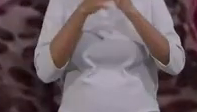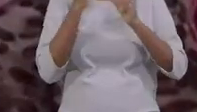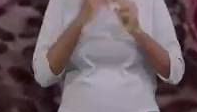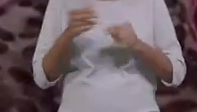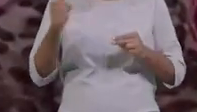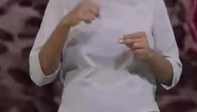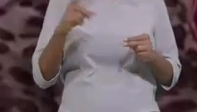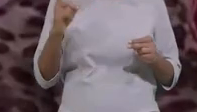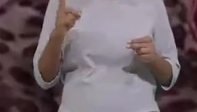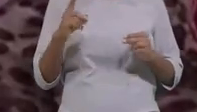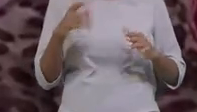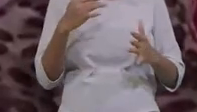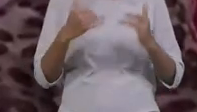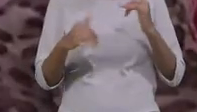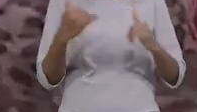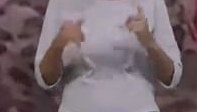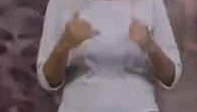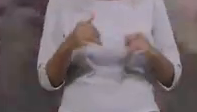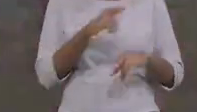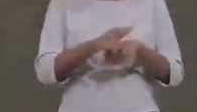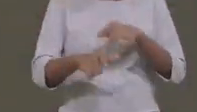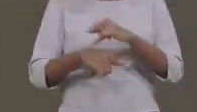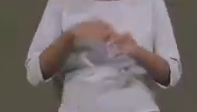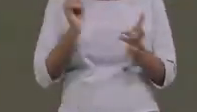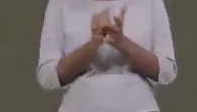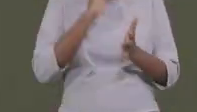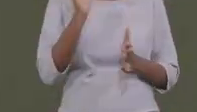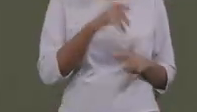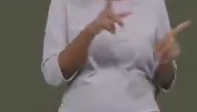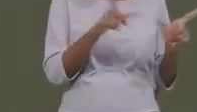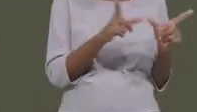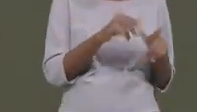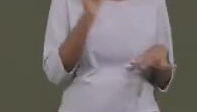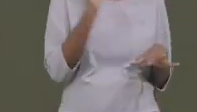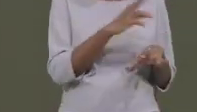Jésus. Quiconque joue à quelque chose, c'est son niveau, c'est sa